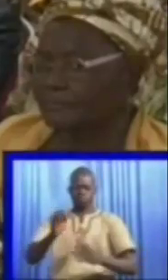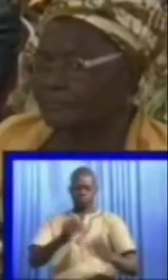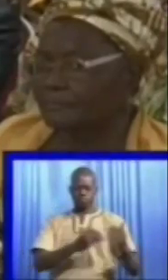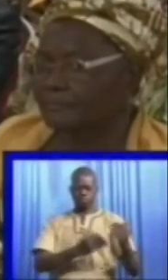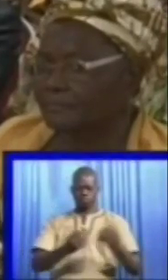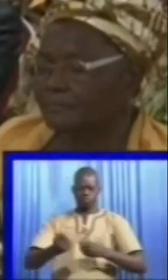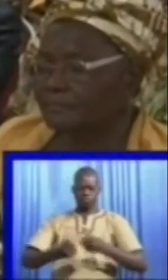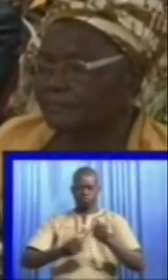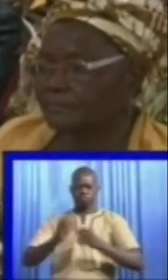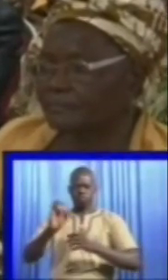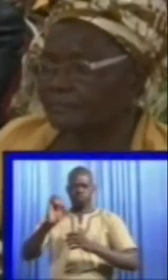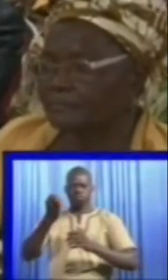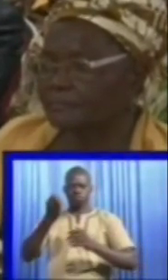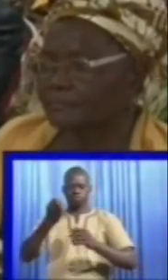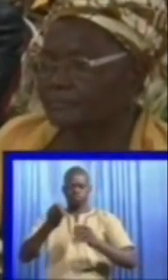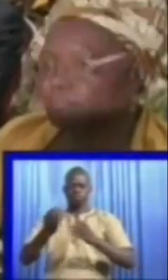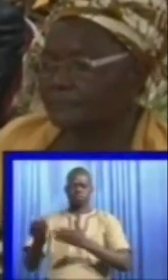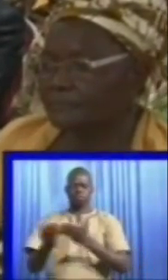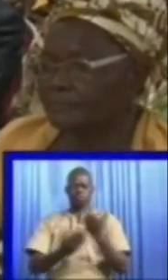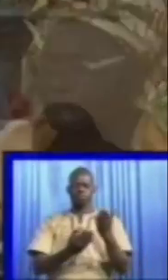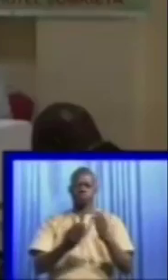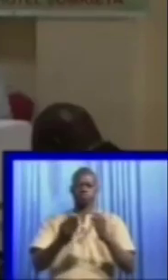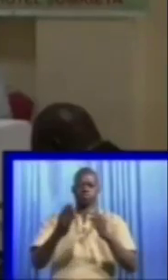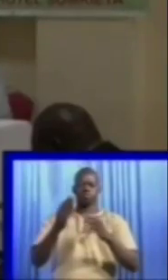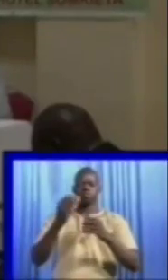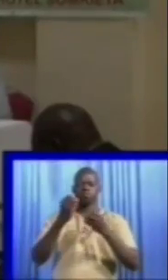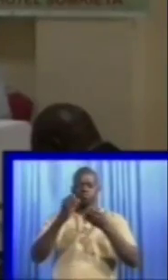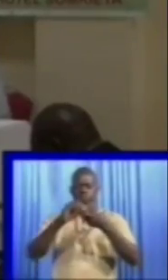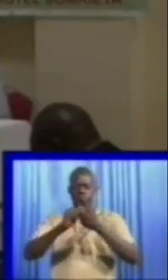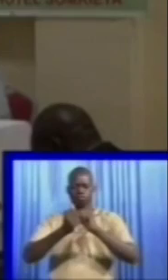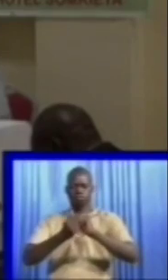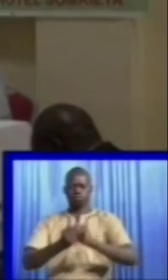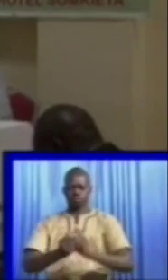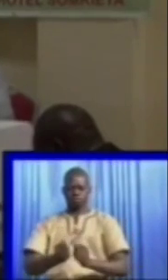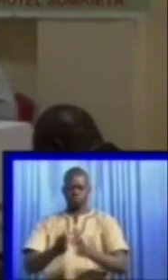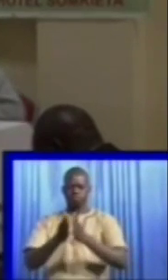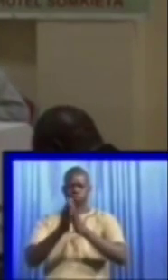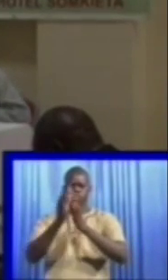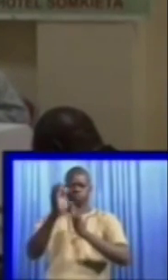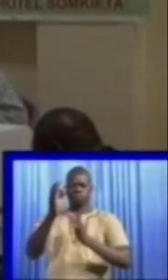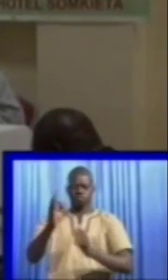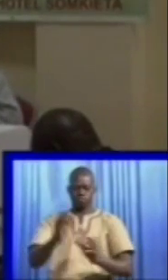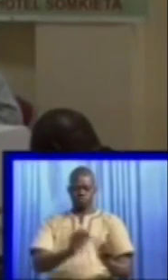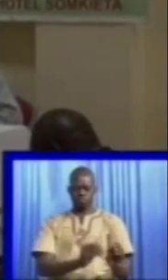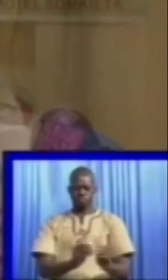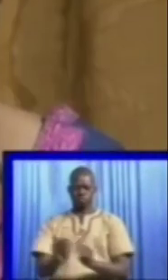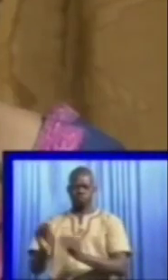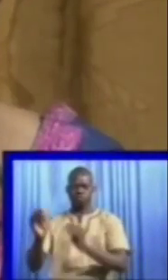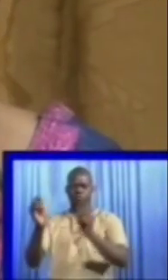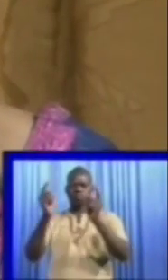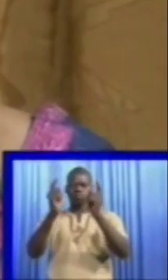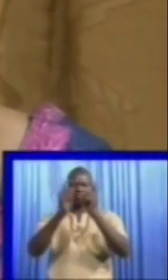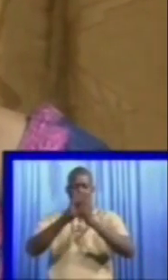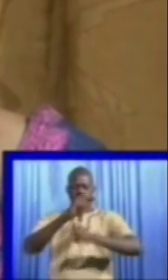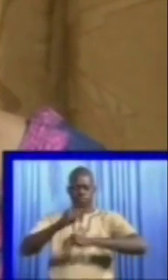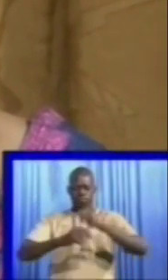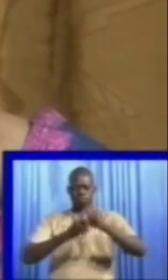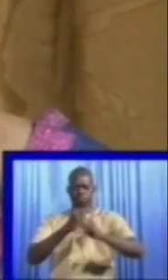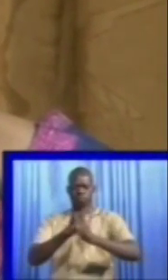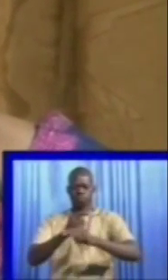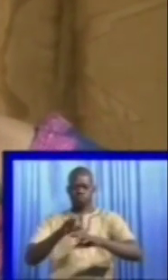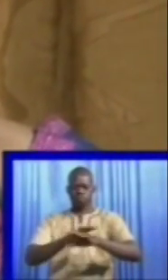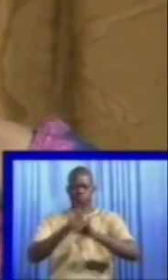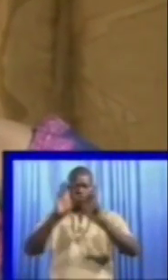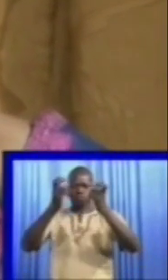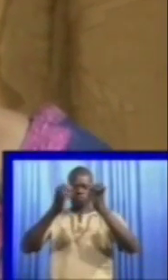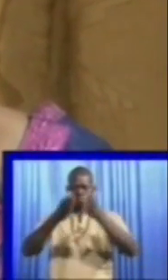administrés et provoquant ainsi la montée de l'incivisme, le médiateur du Faso a organisé un atelier national sur le thème